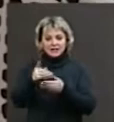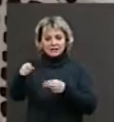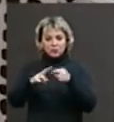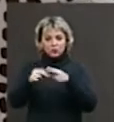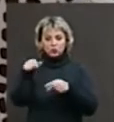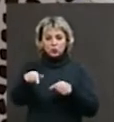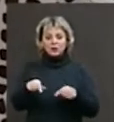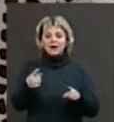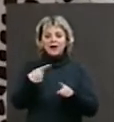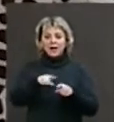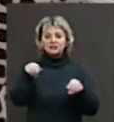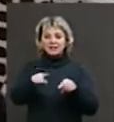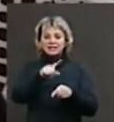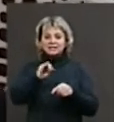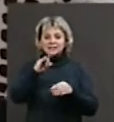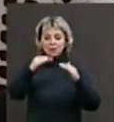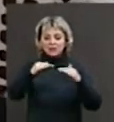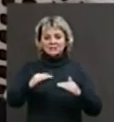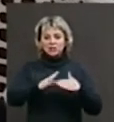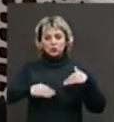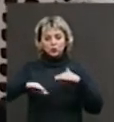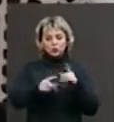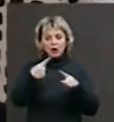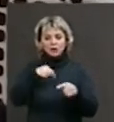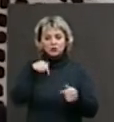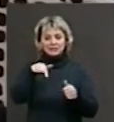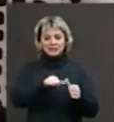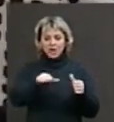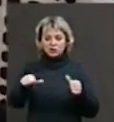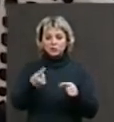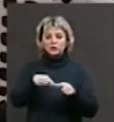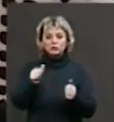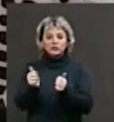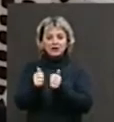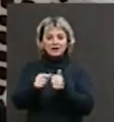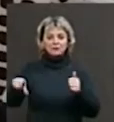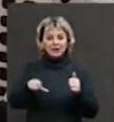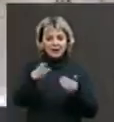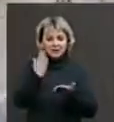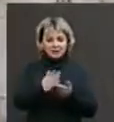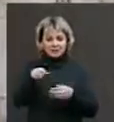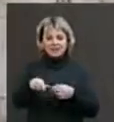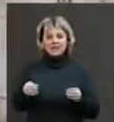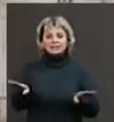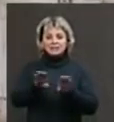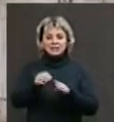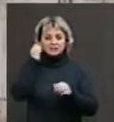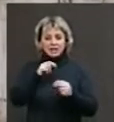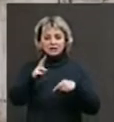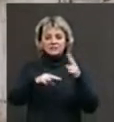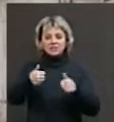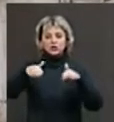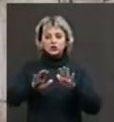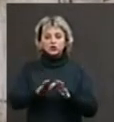пристройке. Это вот из-за просадки грунта, который у нас здесь особенный, потому что недалеко река находится. Закрытие старого здания